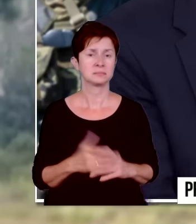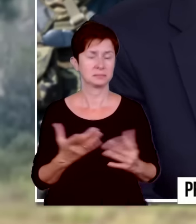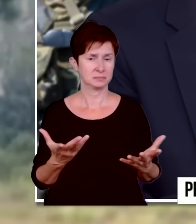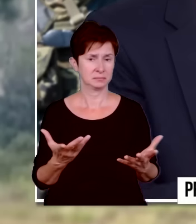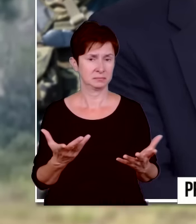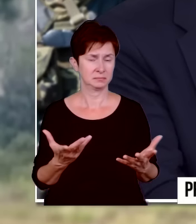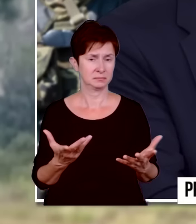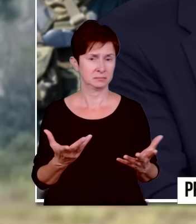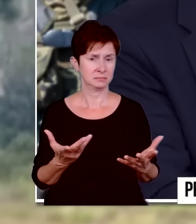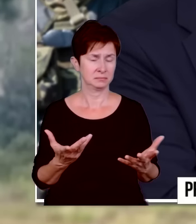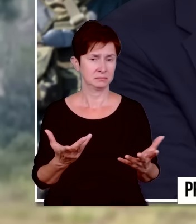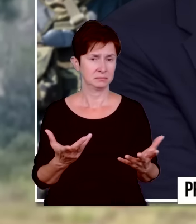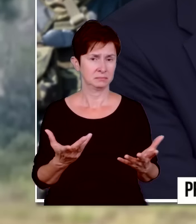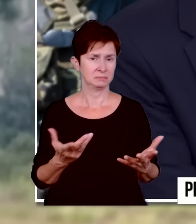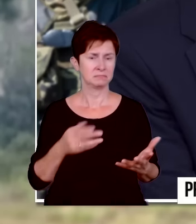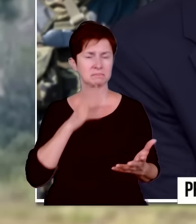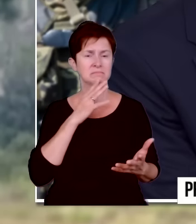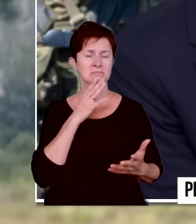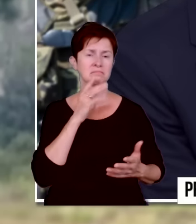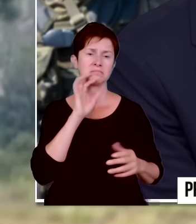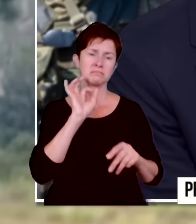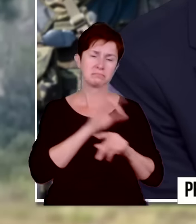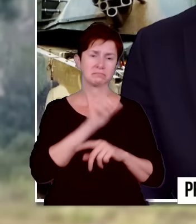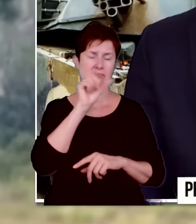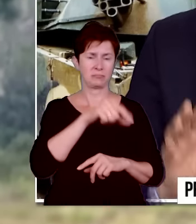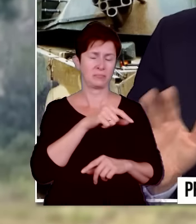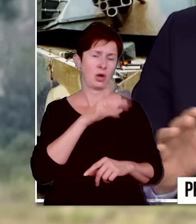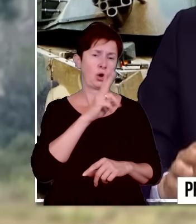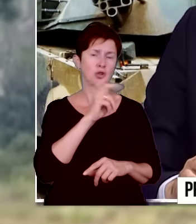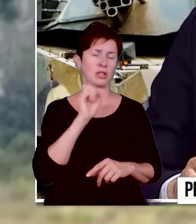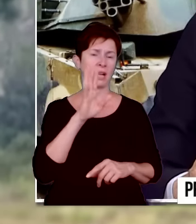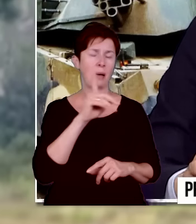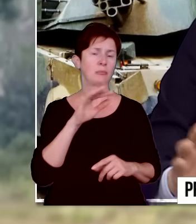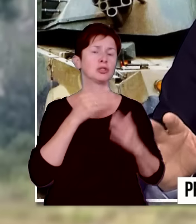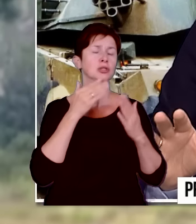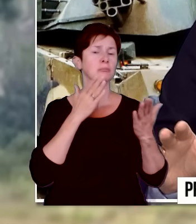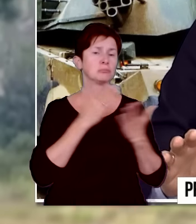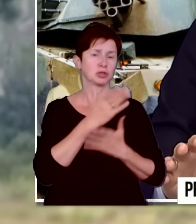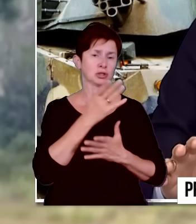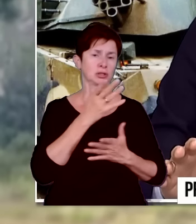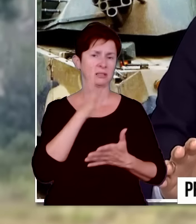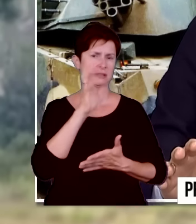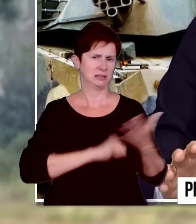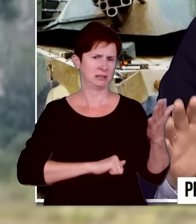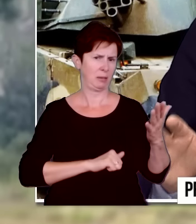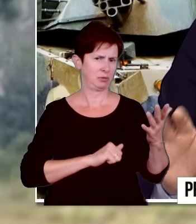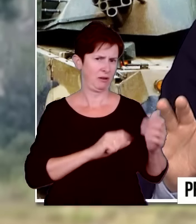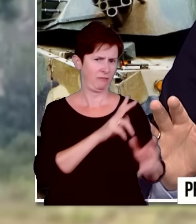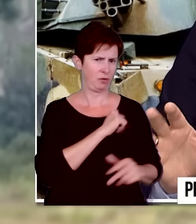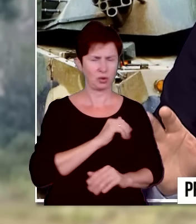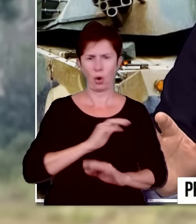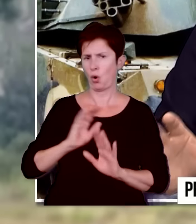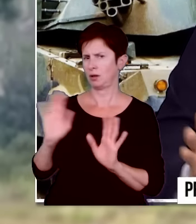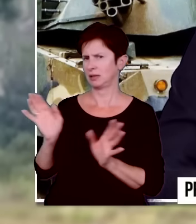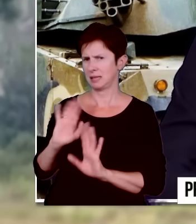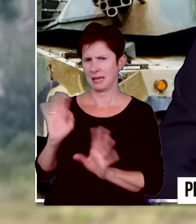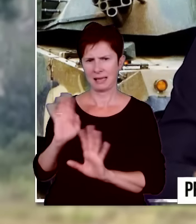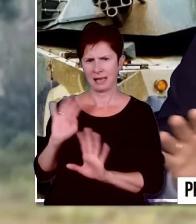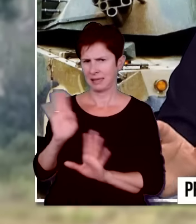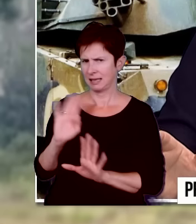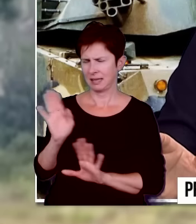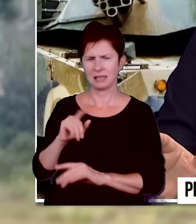armii kosztem finansowania modernizacji Sił Zbrojnych teraz już myślę że pan redaktor przecenia ministra tomczyka ja myślę że on jest tam skierowany żeby